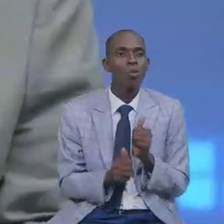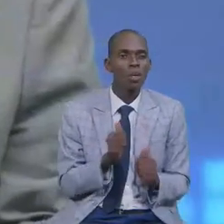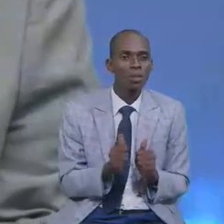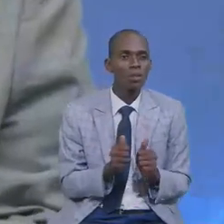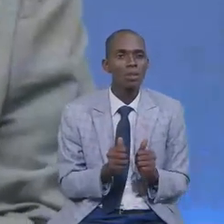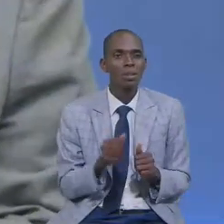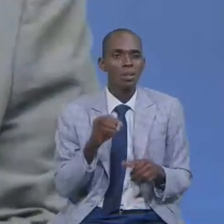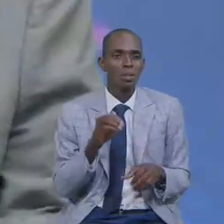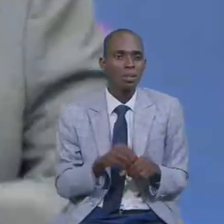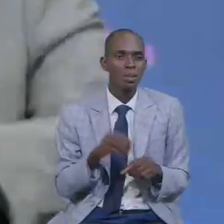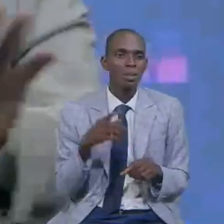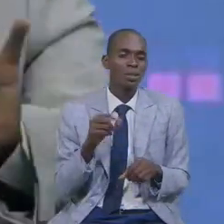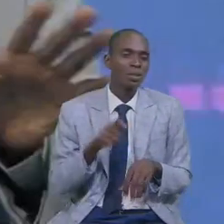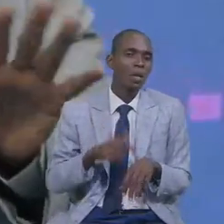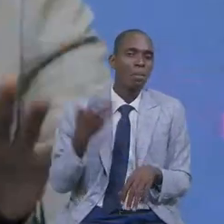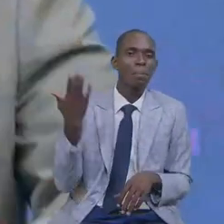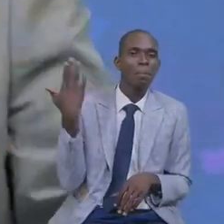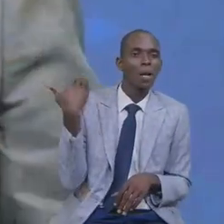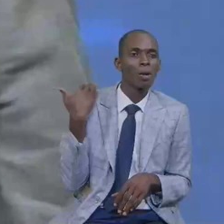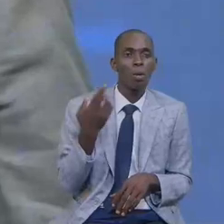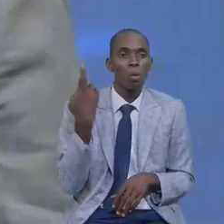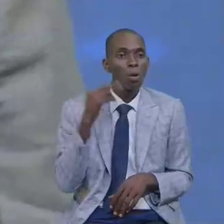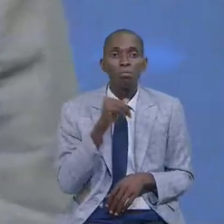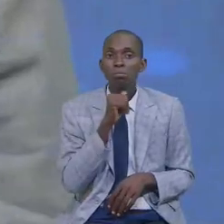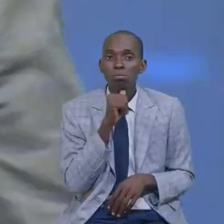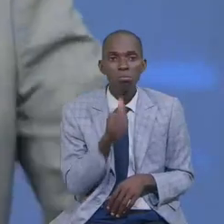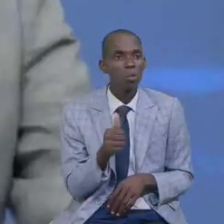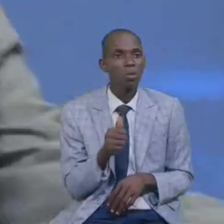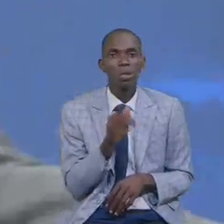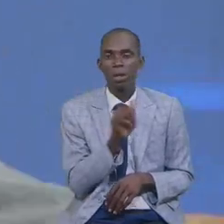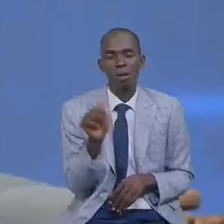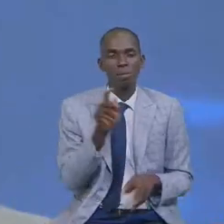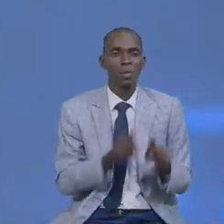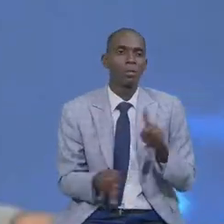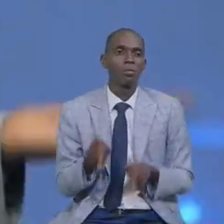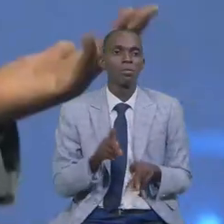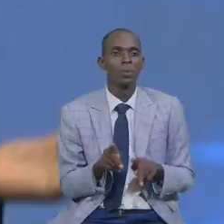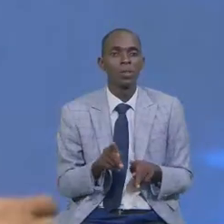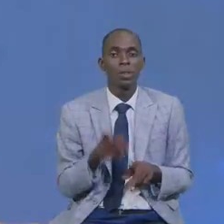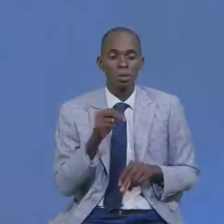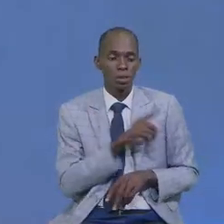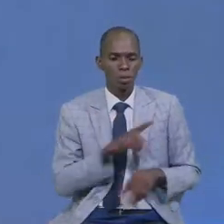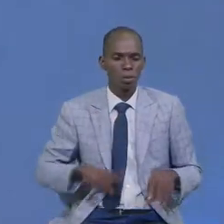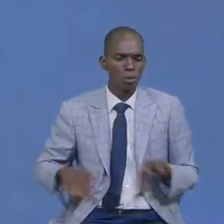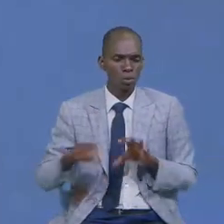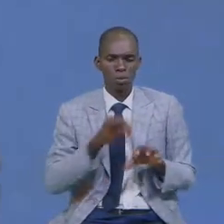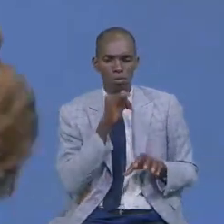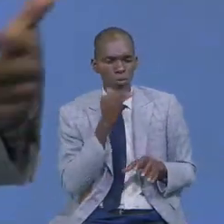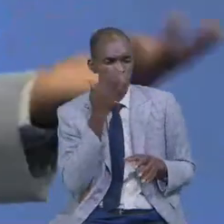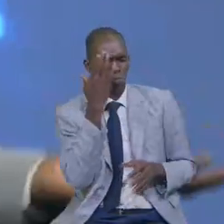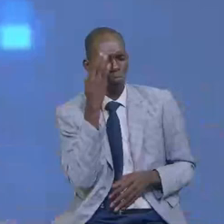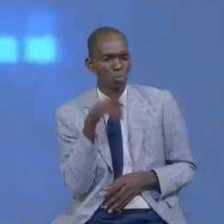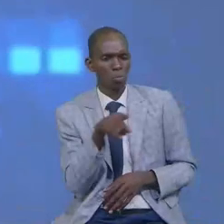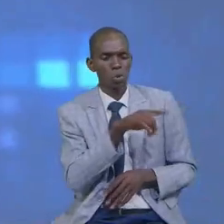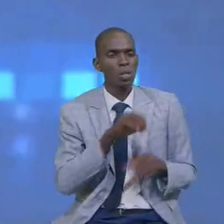autrefois n'étiez pas un peuple. Le Seigneur ne vous considérait